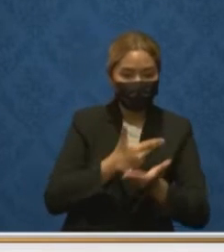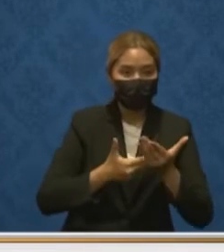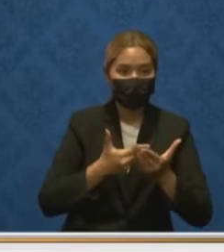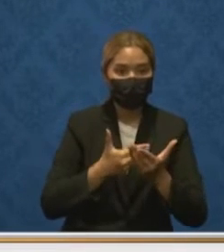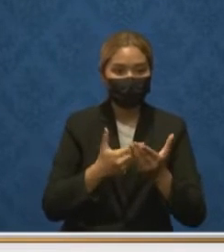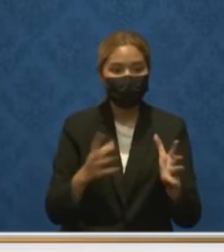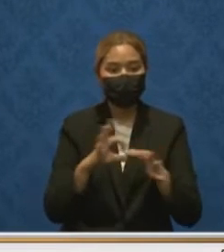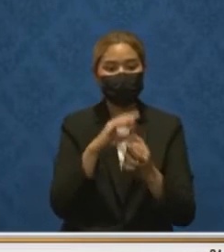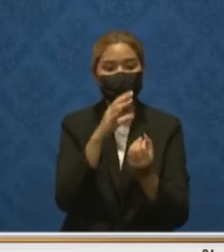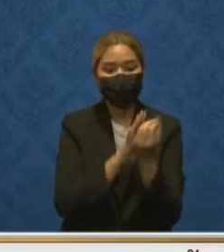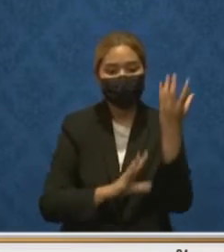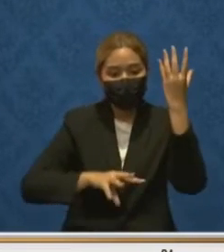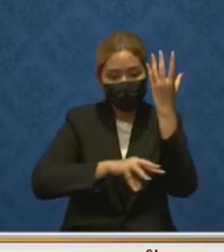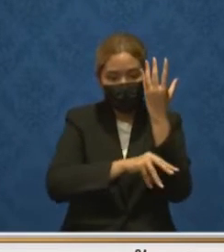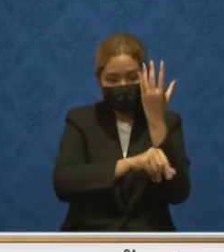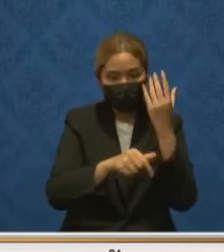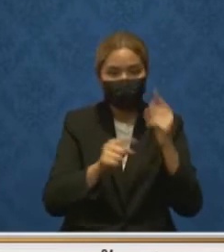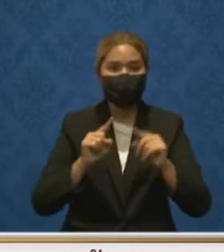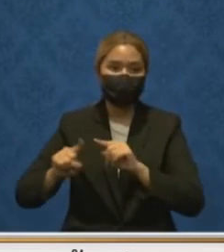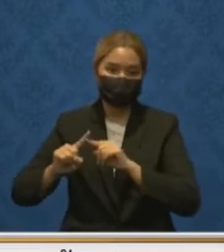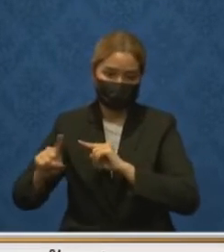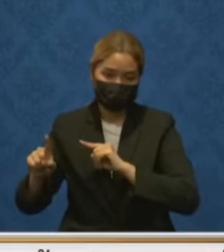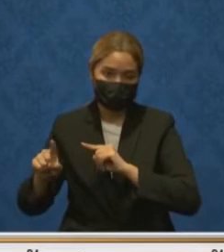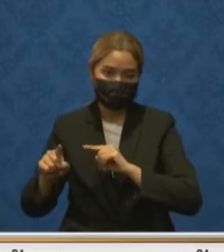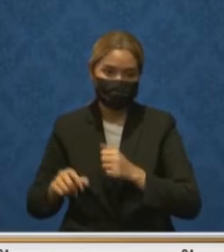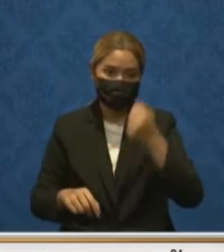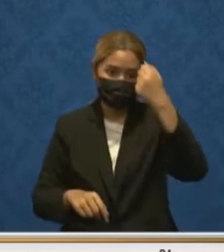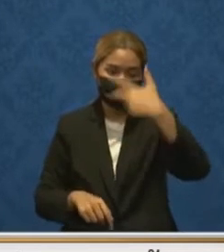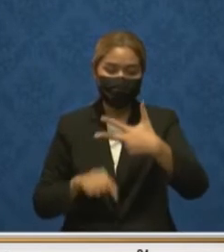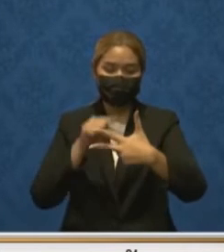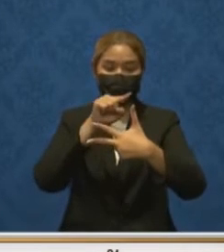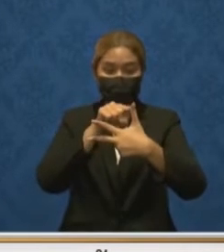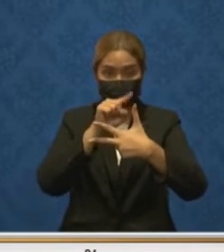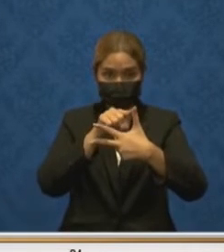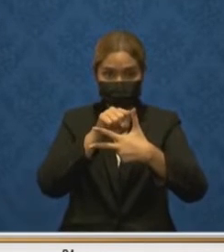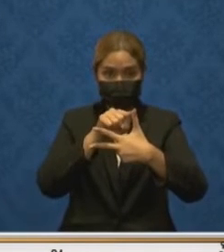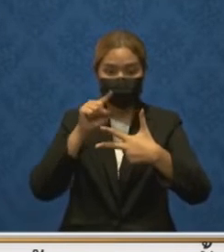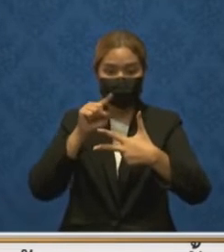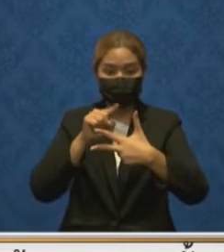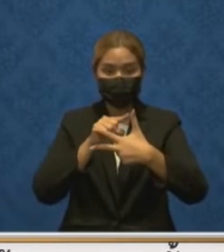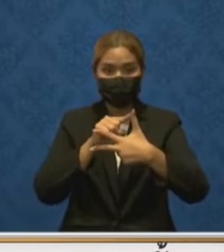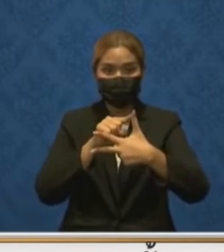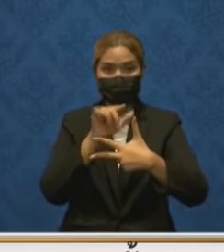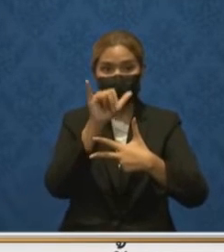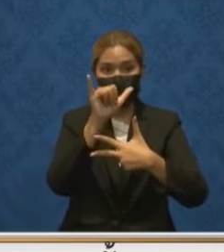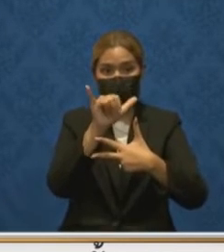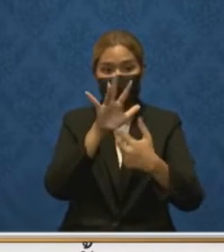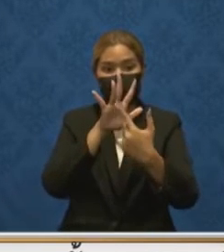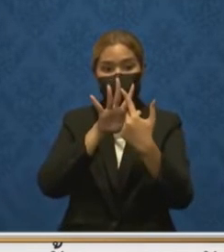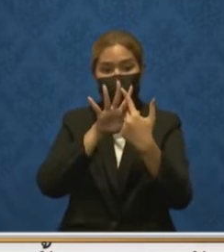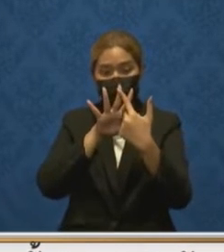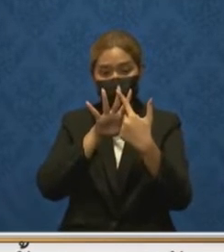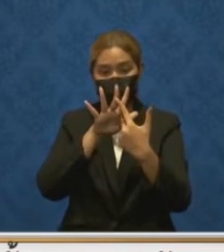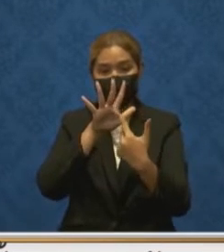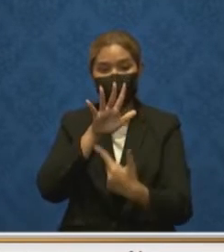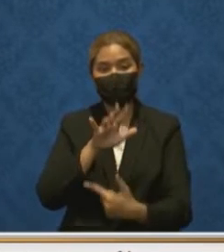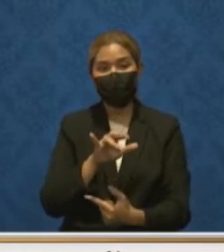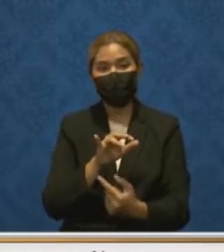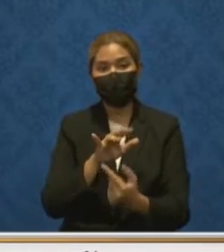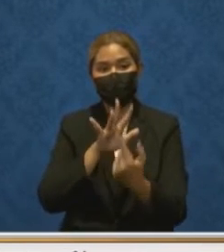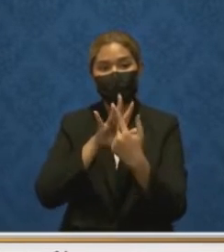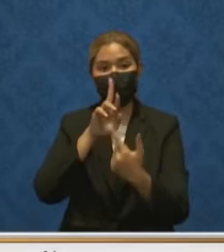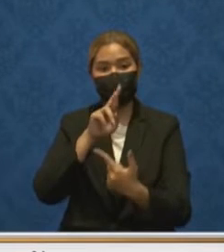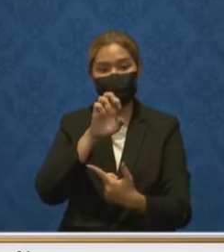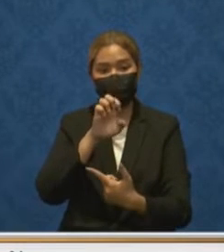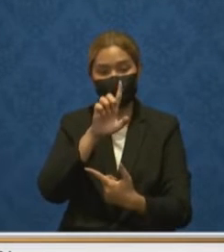โดยจะเจรจากปุย 3 ประเภทคื 1. ยูริย 2.มโเนียฟอสเวต3. แมเอ